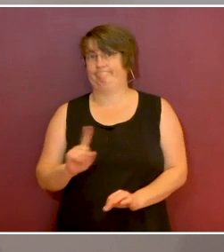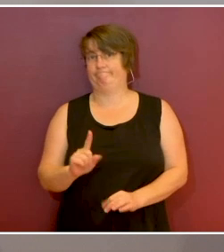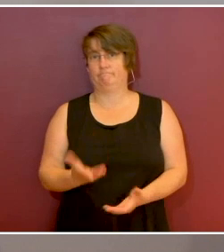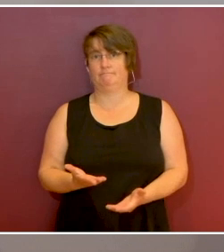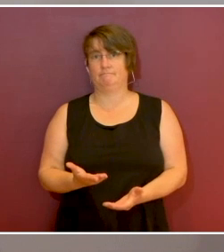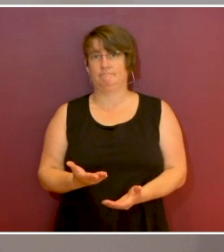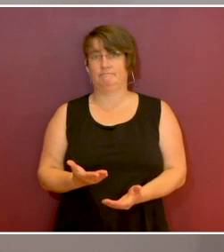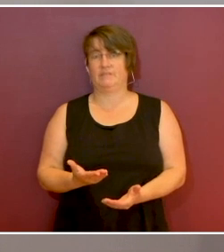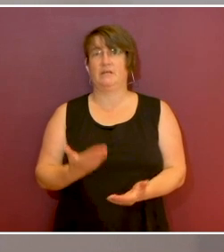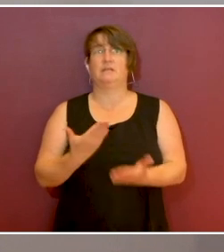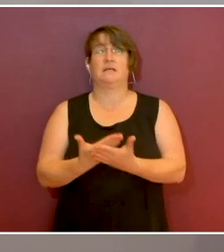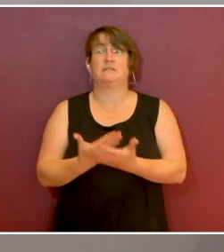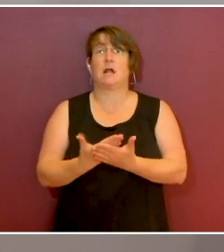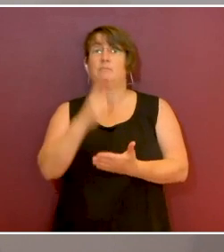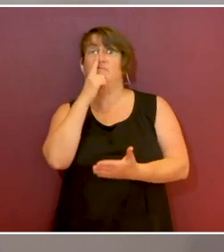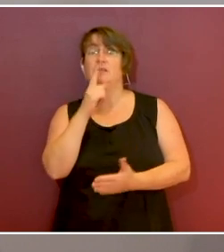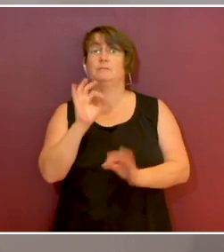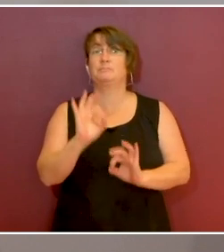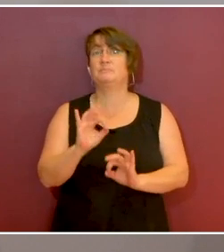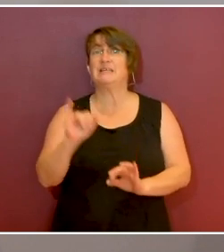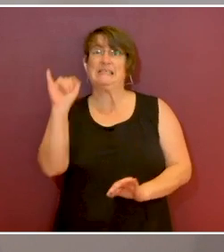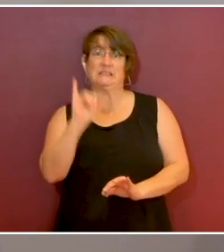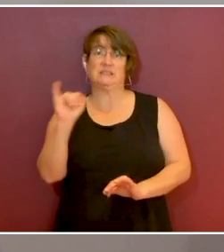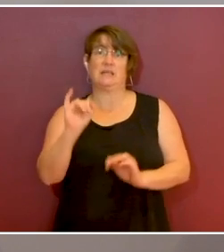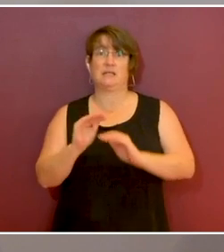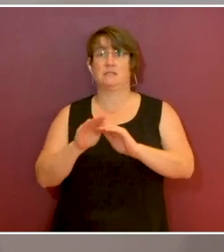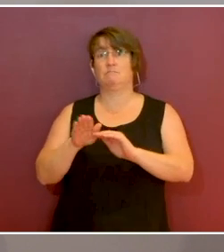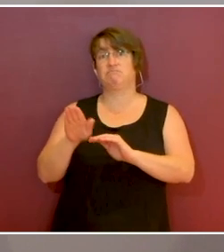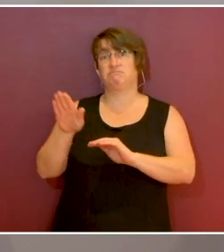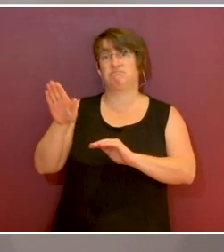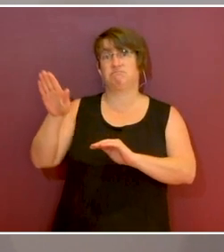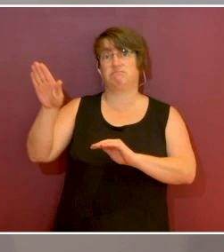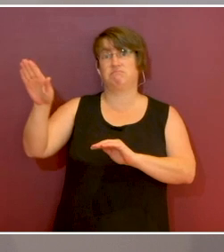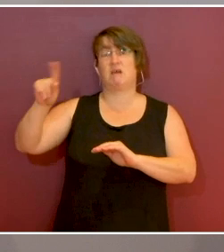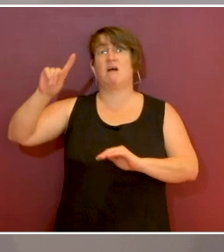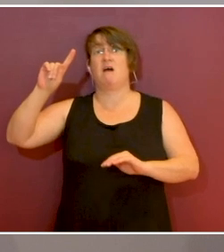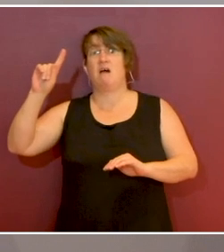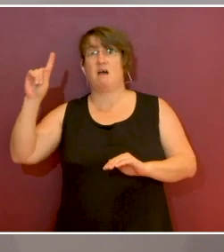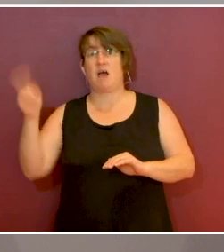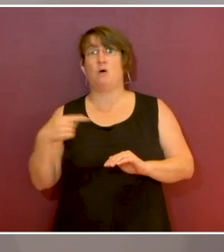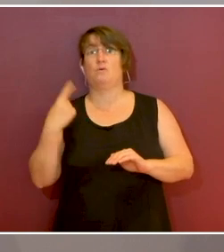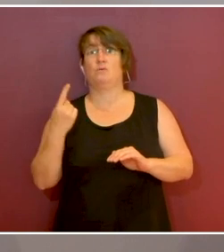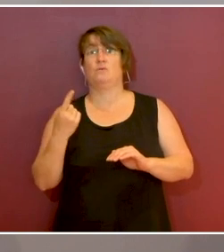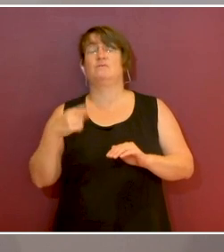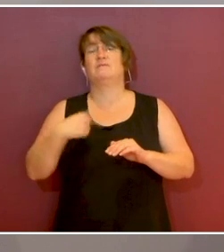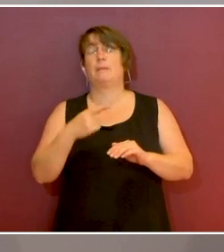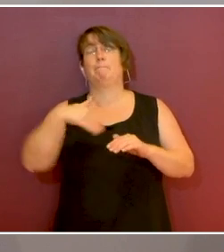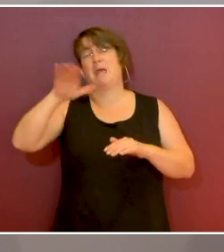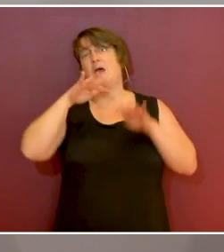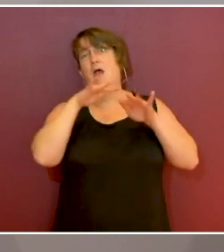es wieder zu ansteigenden Zahlen kommen, sicherlich auch auf die Weiterentwicklung der Hygienekonzepte dann einen Einfluss